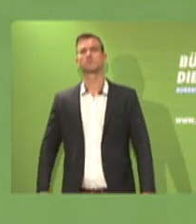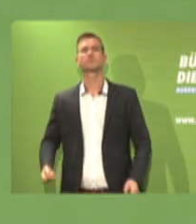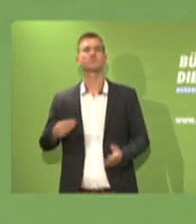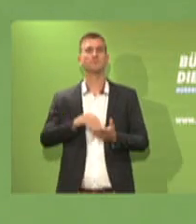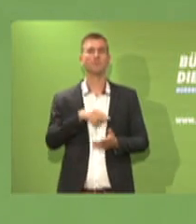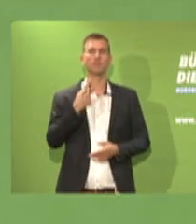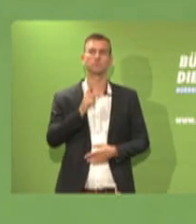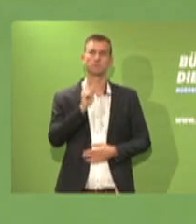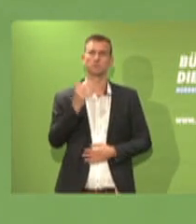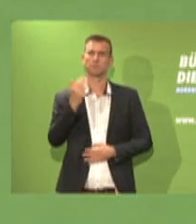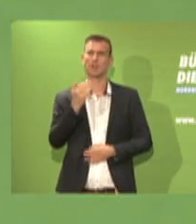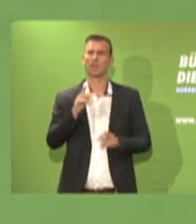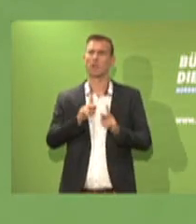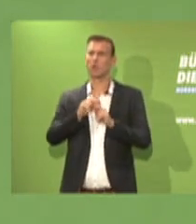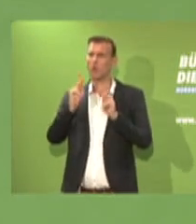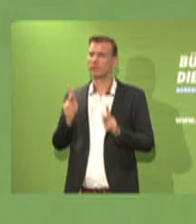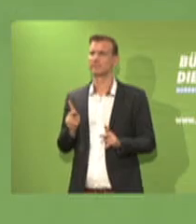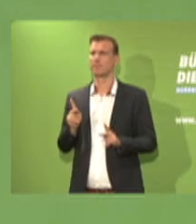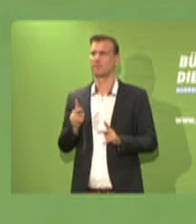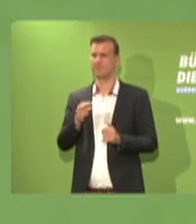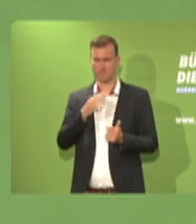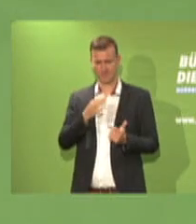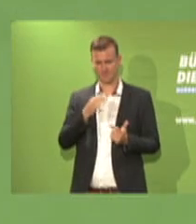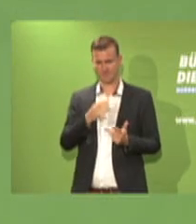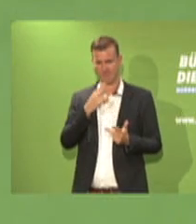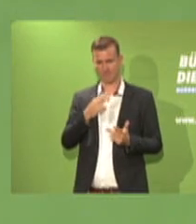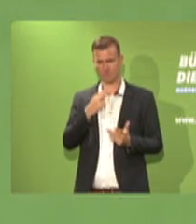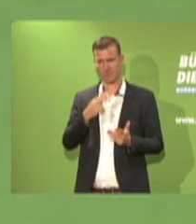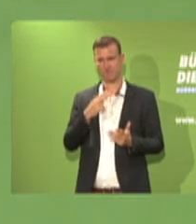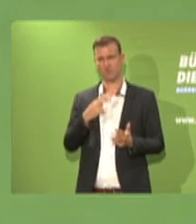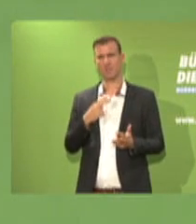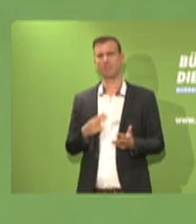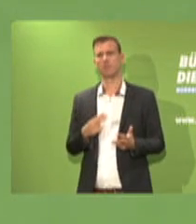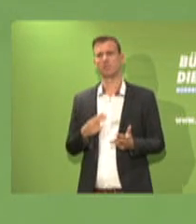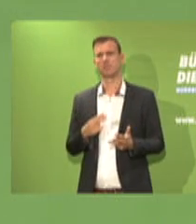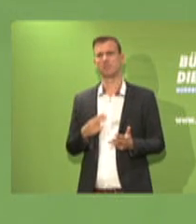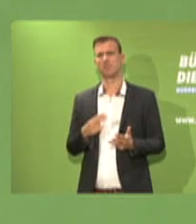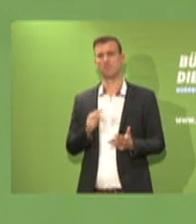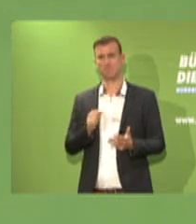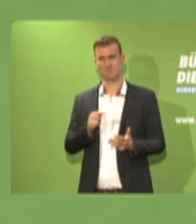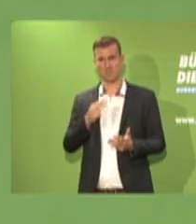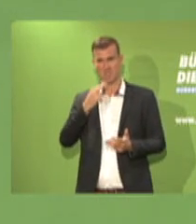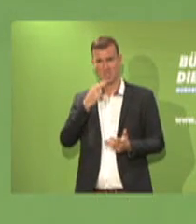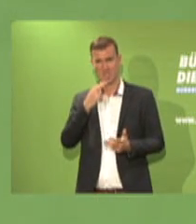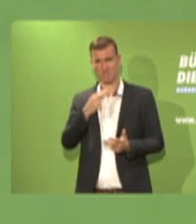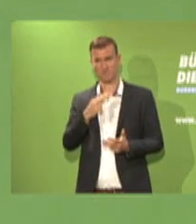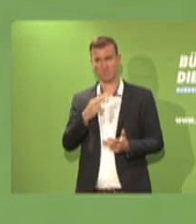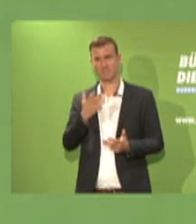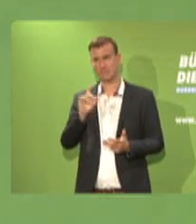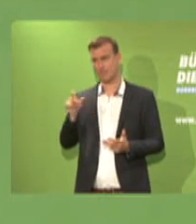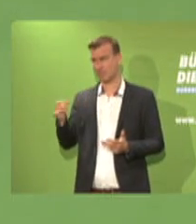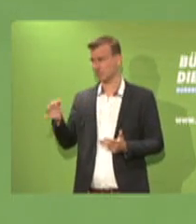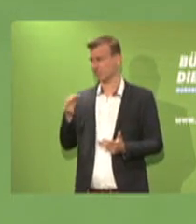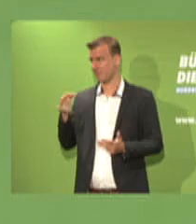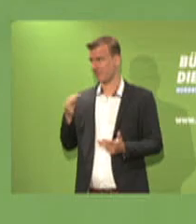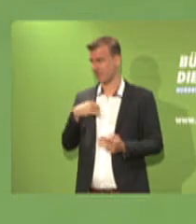fragen, die Konzepte, die Antworten, die wir geben, sind das auch die Antworten auf die Fragen der Menschen?